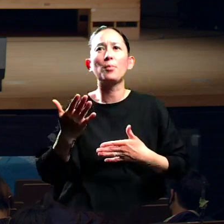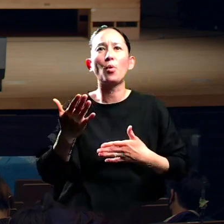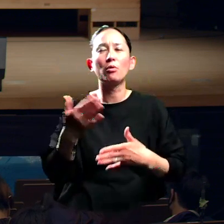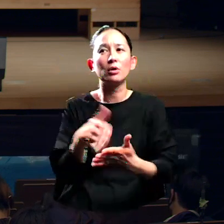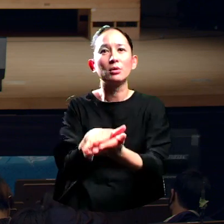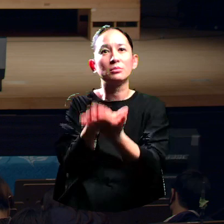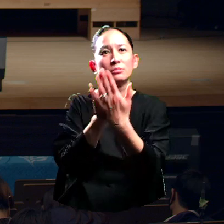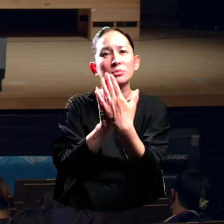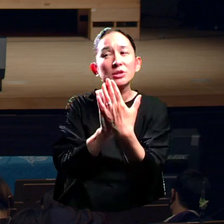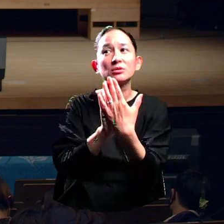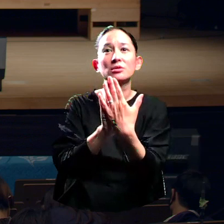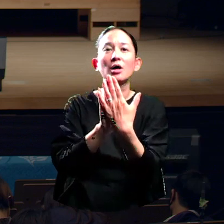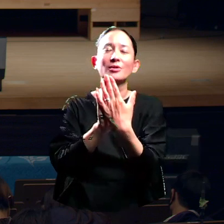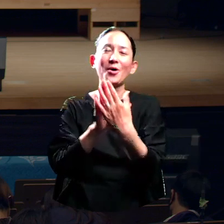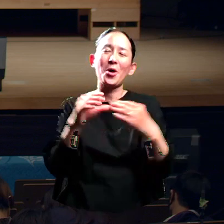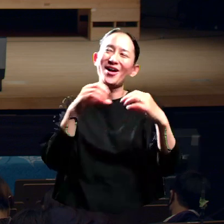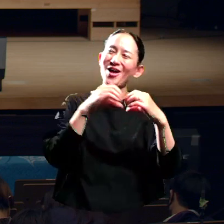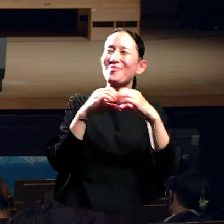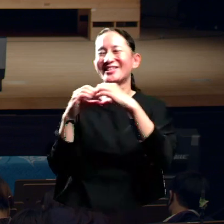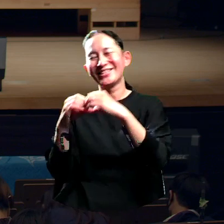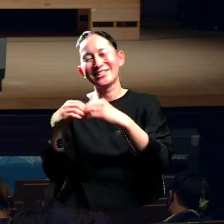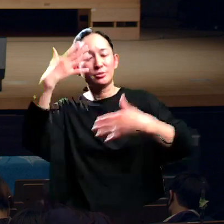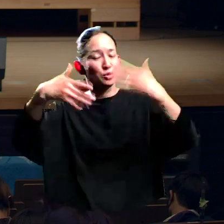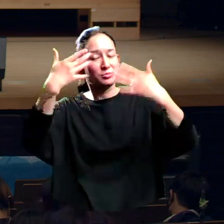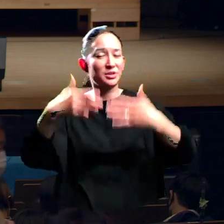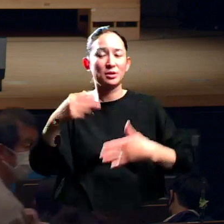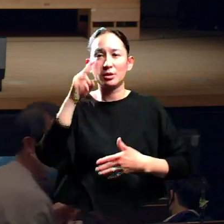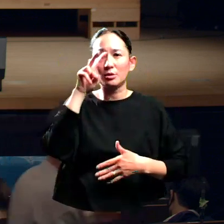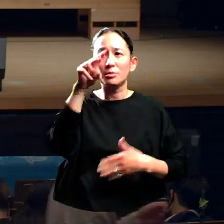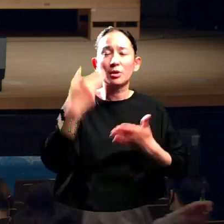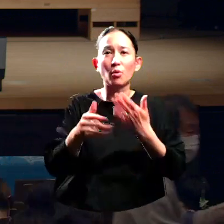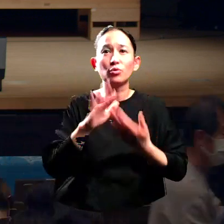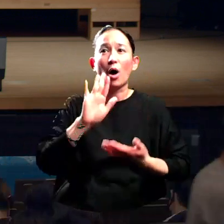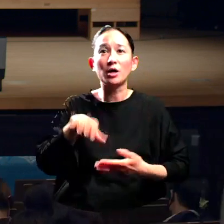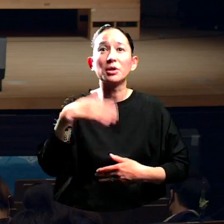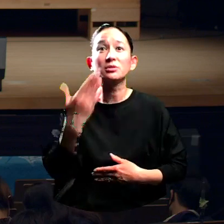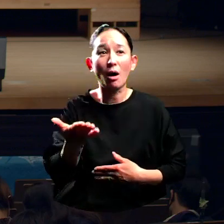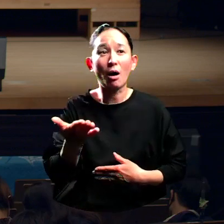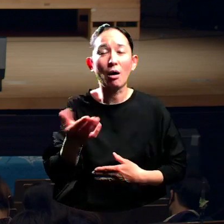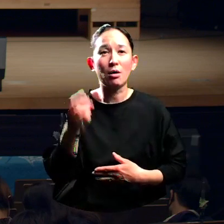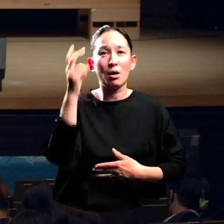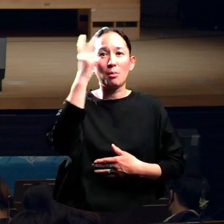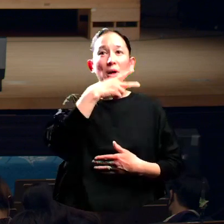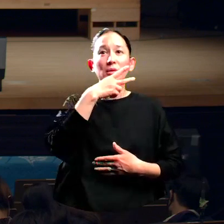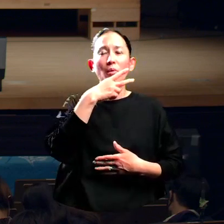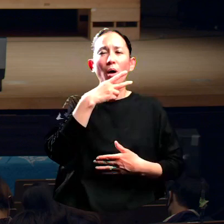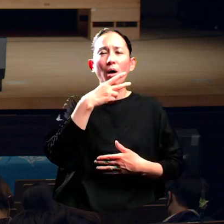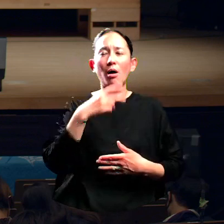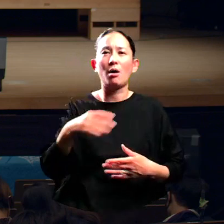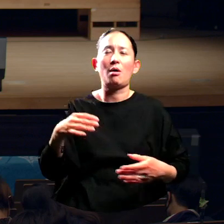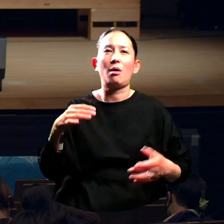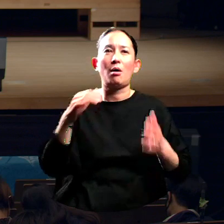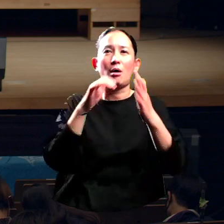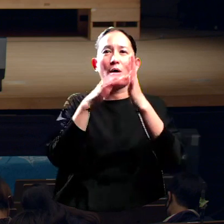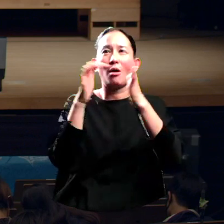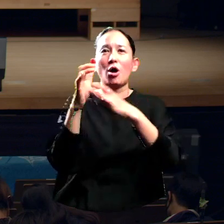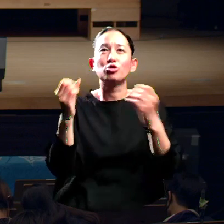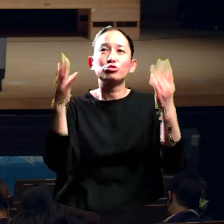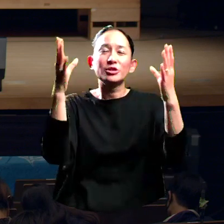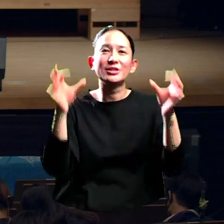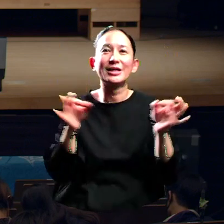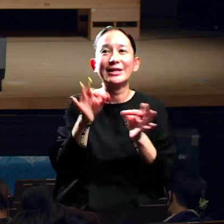watch Easter movies like we do on Christmas? あるいはクリスマスパーティー、クリパはあるけど、イースターのパーティ